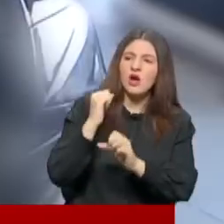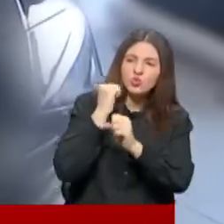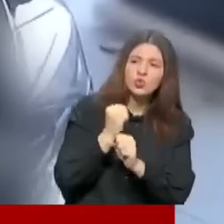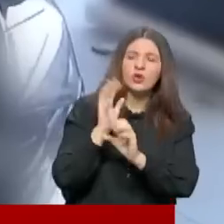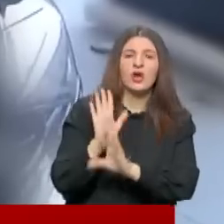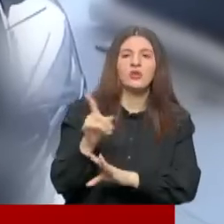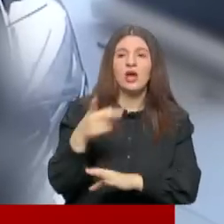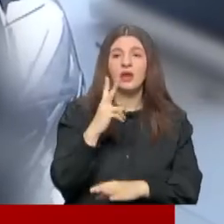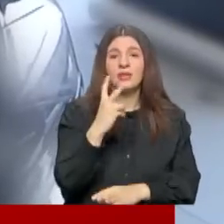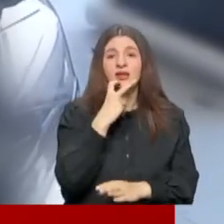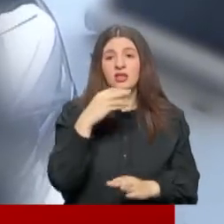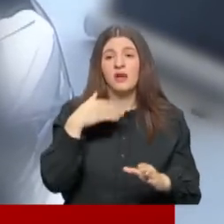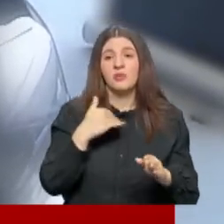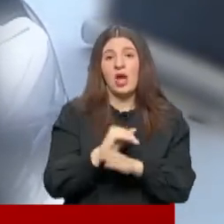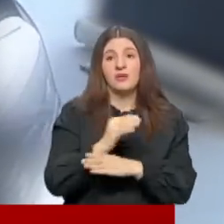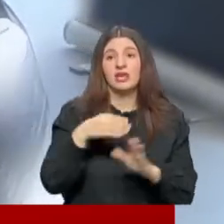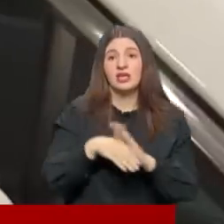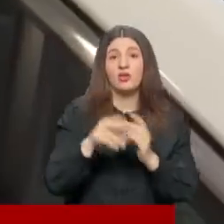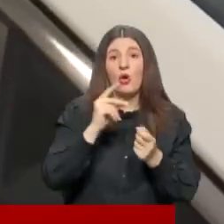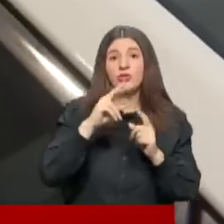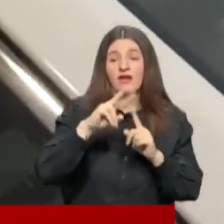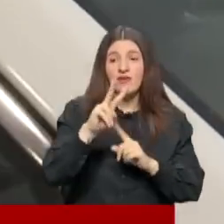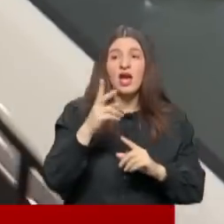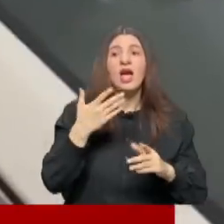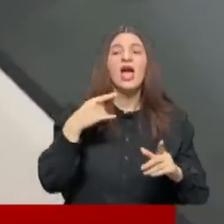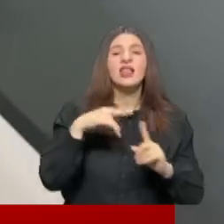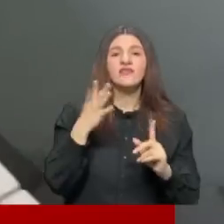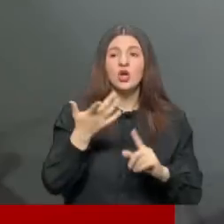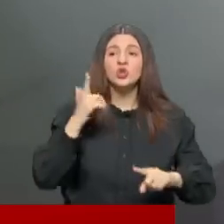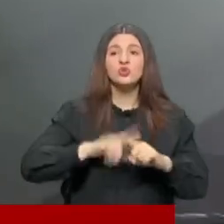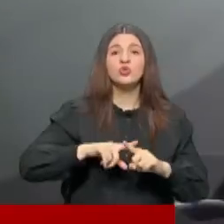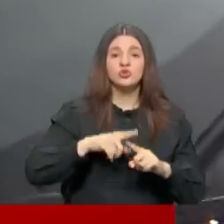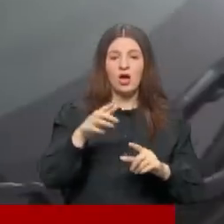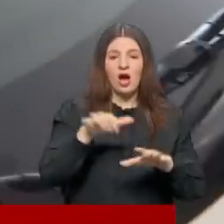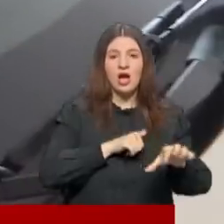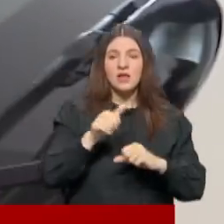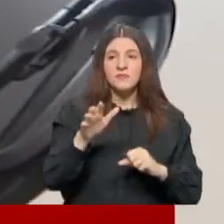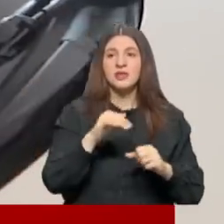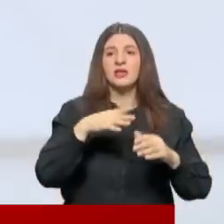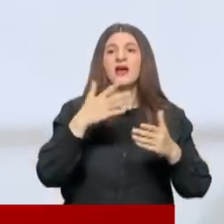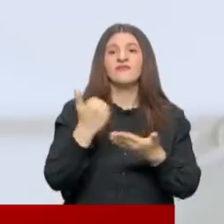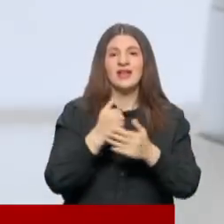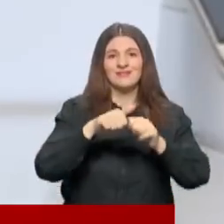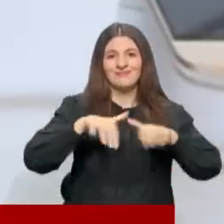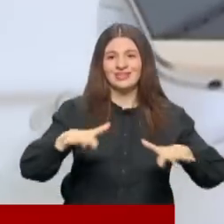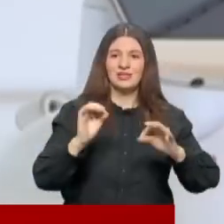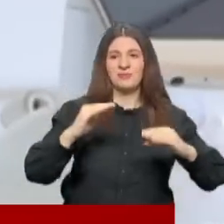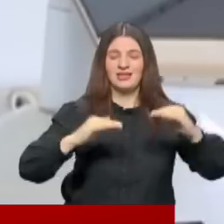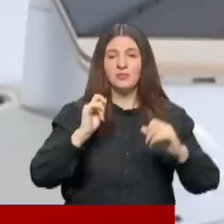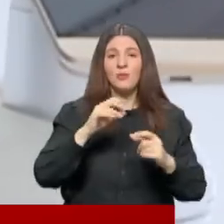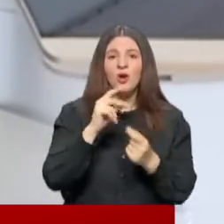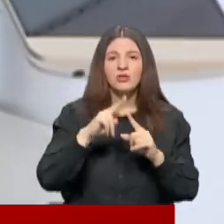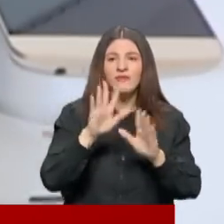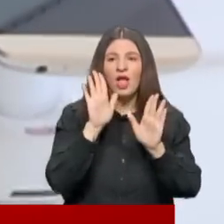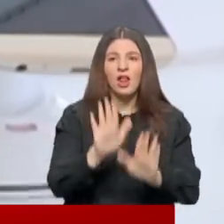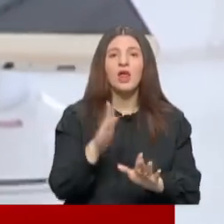yüklüyorlar. 2002 yılında girdi hayatımıza ÖTV. Amaç lüks tüketimi vergilendirip gelir dağılımını eşitlemekti ama ÖTV kalıcı